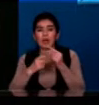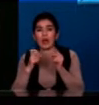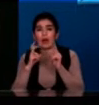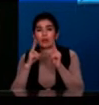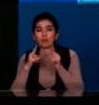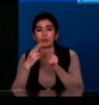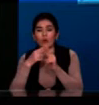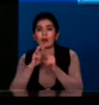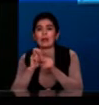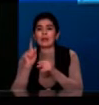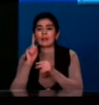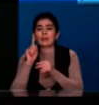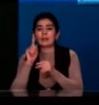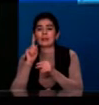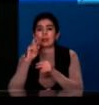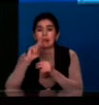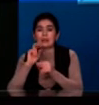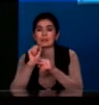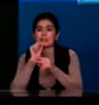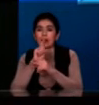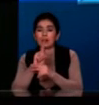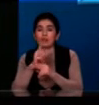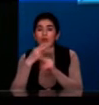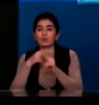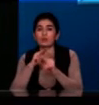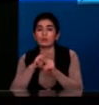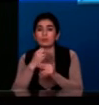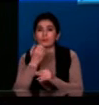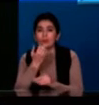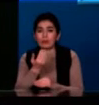атрибуты для задания отступов, то есть для задания